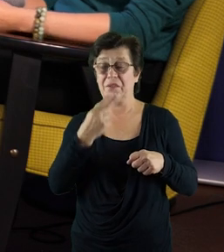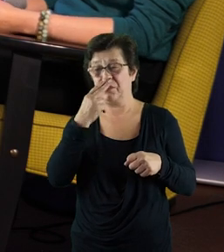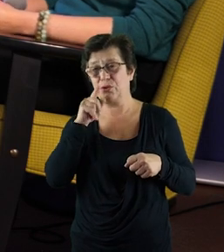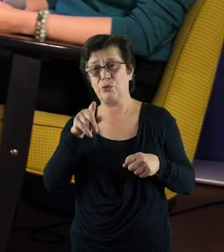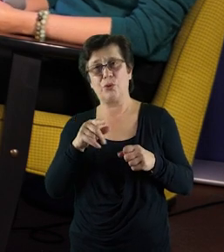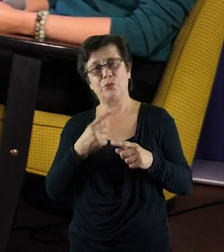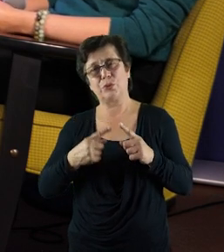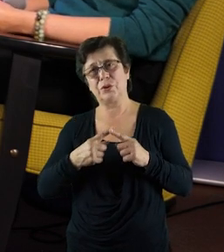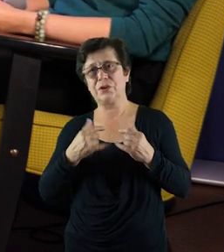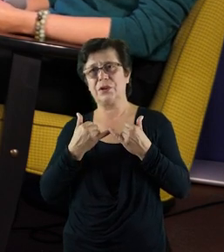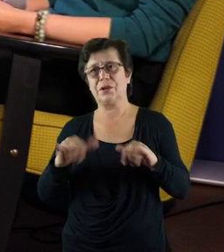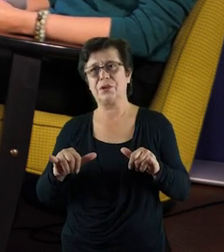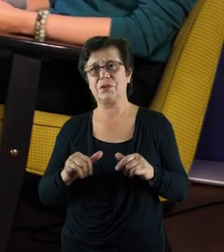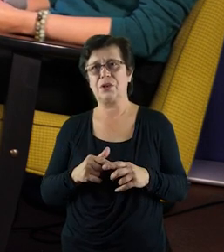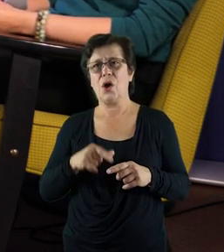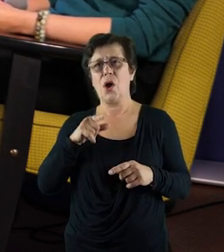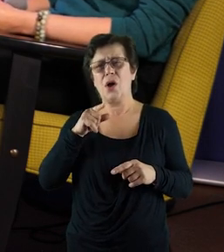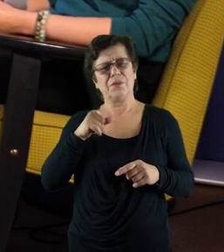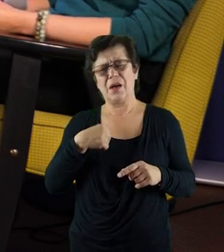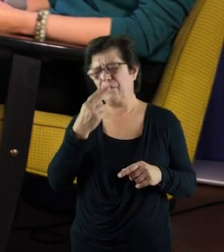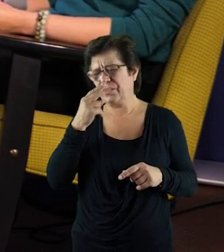ja widzę tak, że on był całkowicie